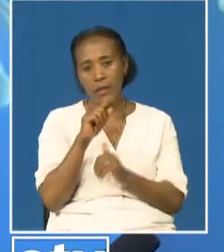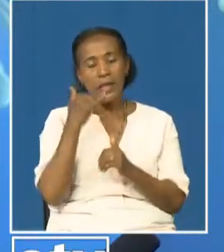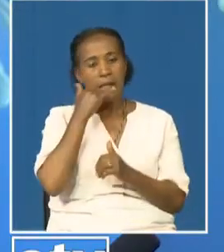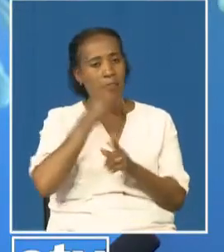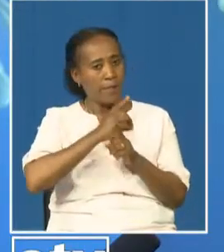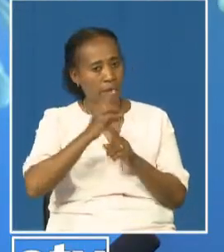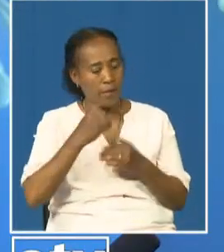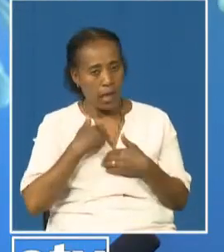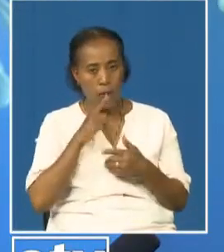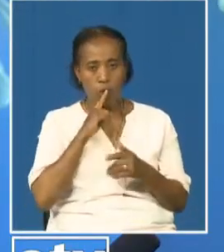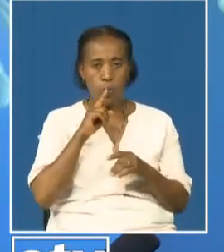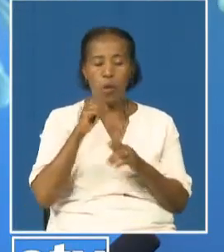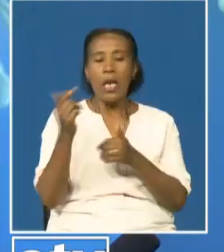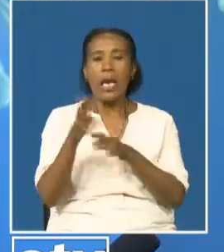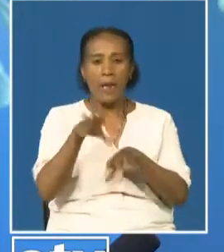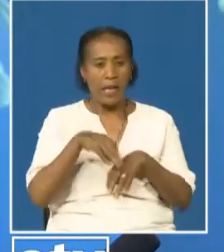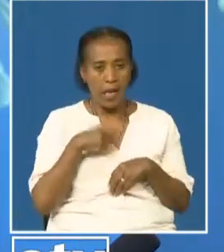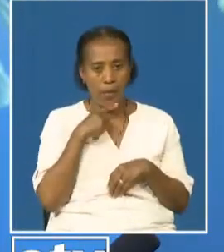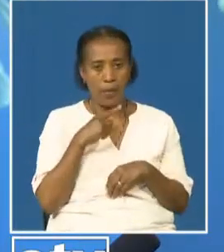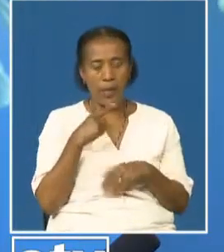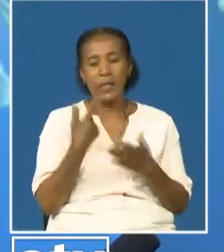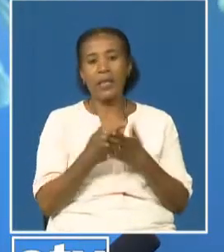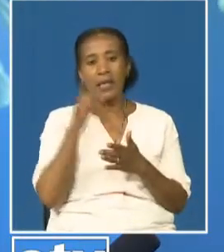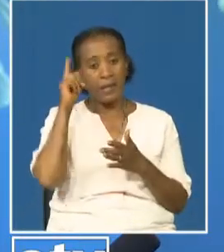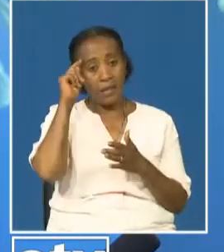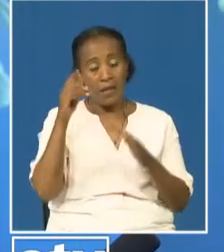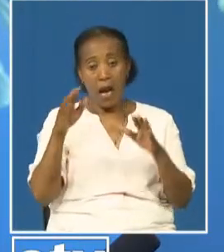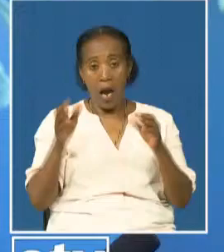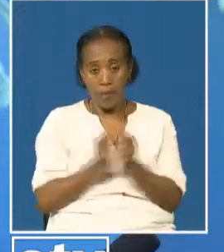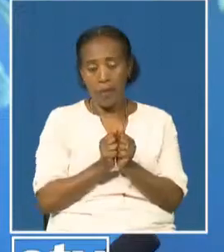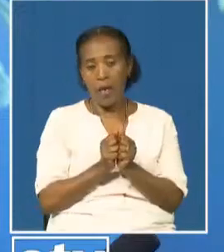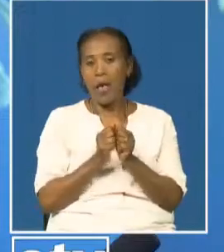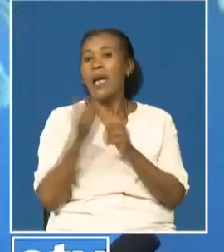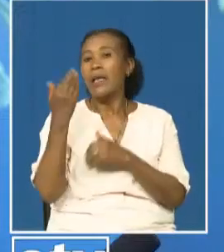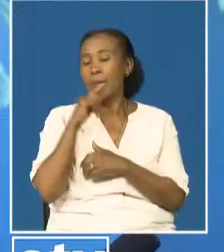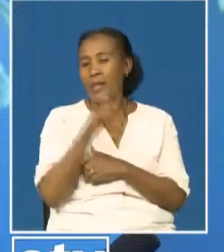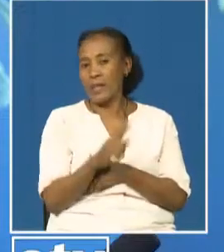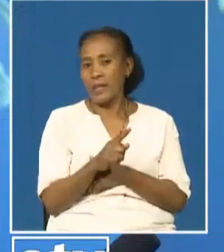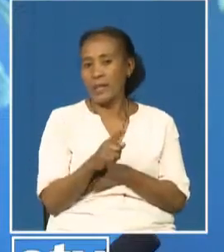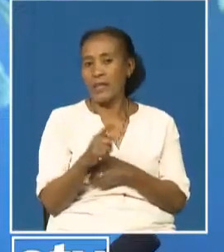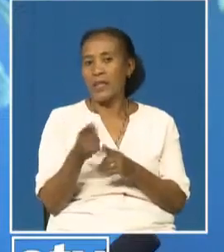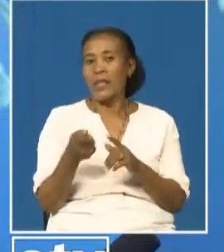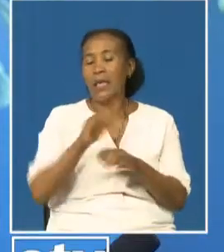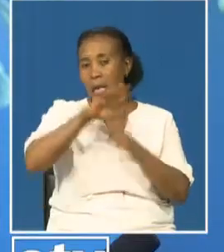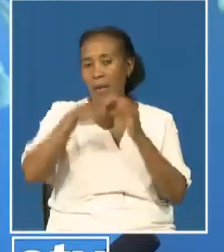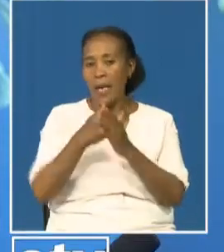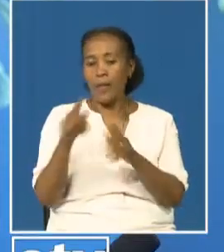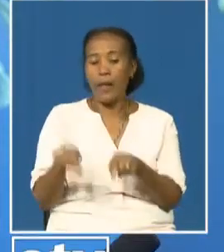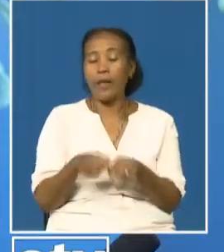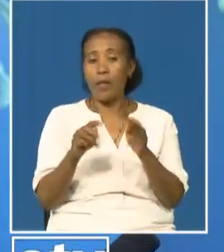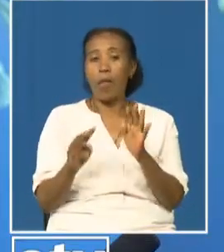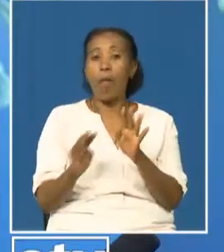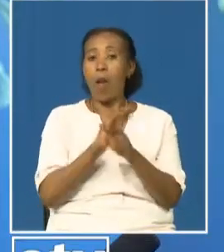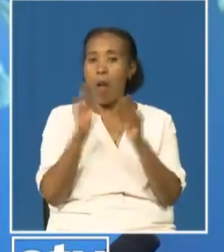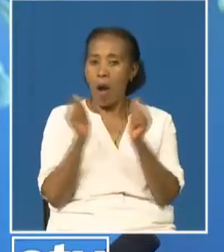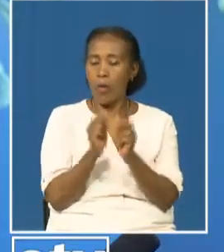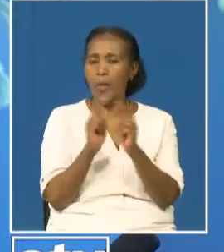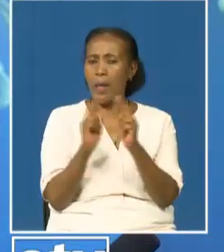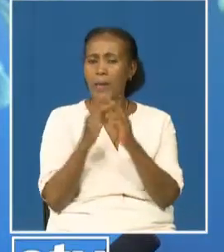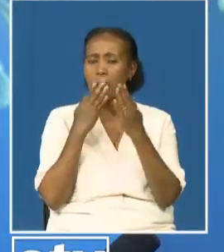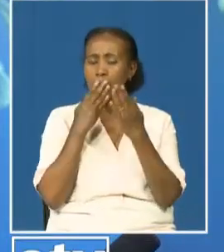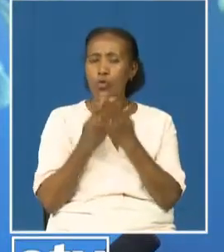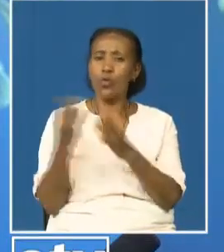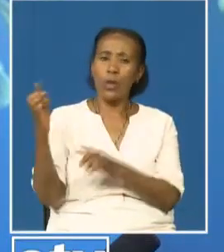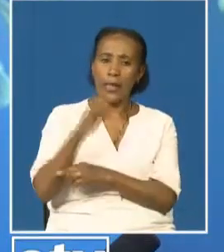ስልክ መስመሮቻችንን ለመቀበል የደስ ተስፋ ማብራችሁን አብራን ነበረች ከመላው የቴክኒክ ባለሙያዎቻችን ጋር በጣም ጥሩ